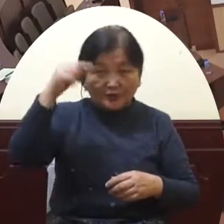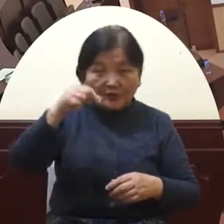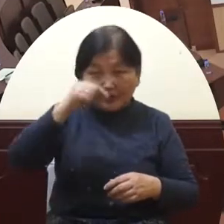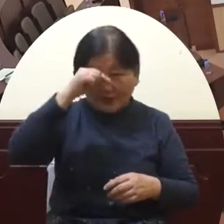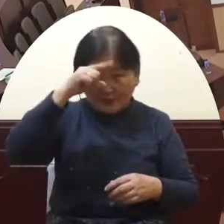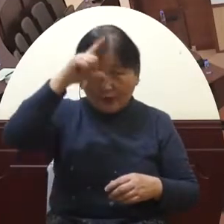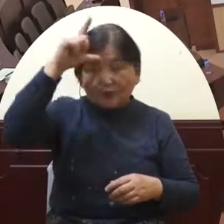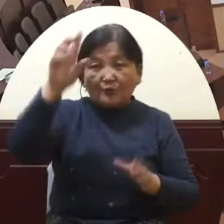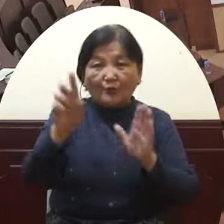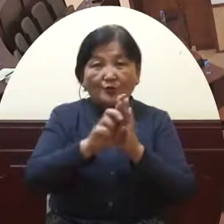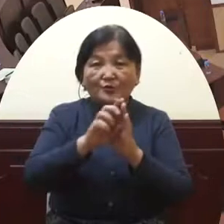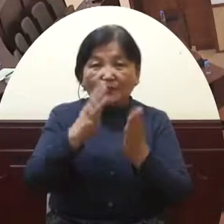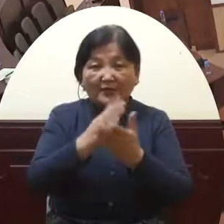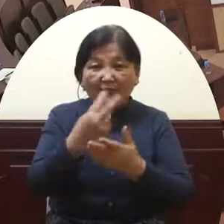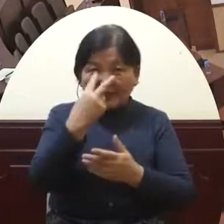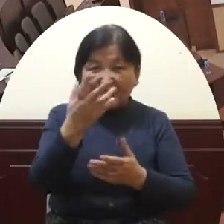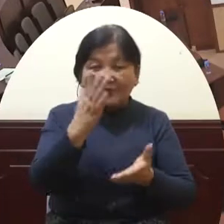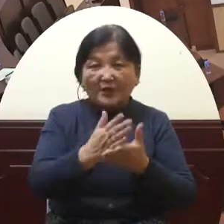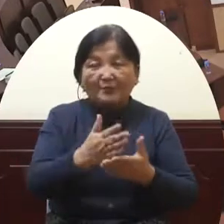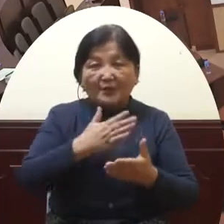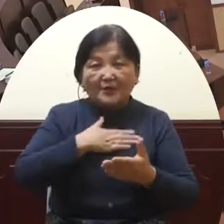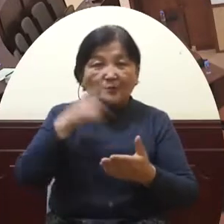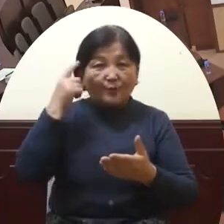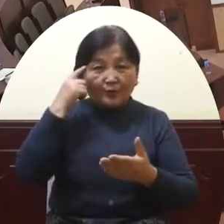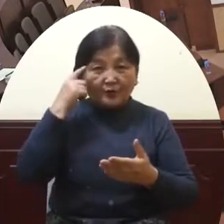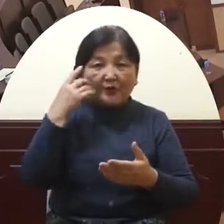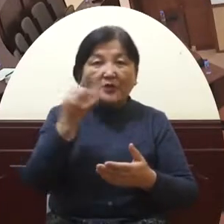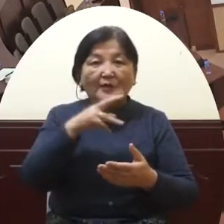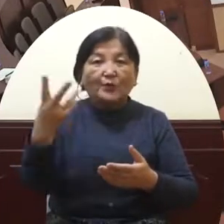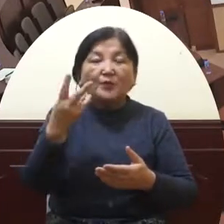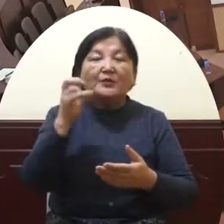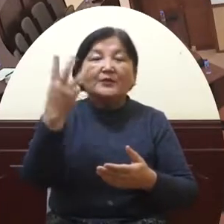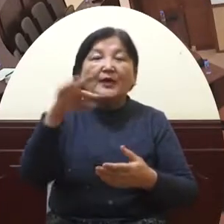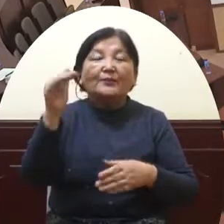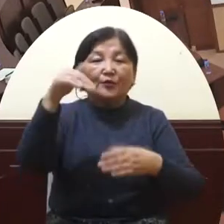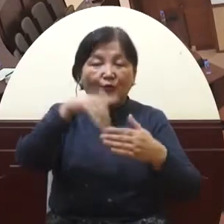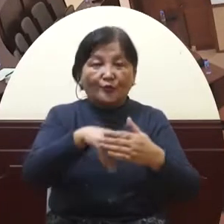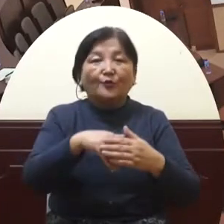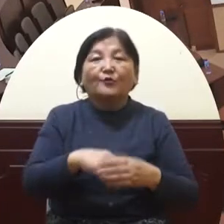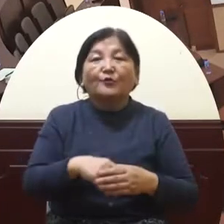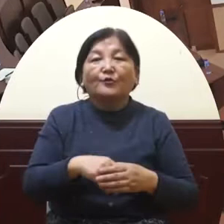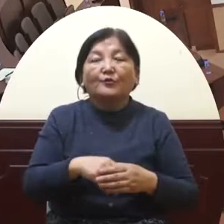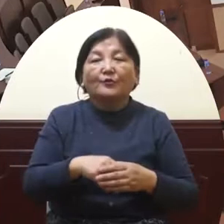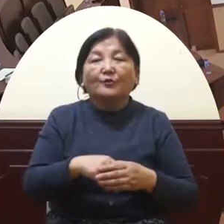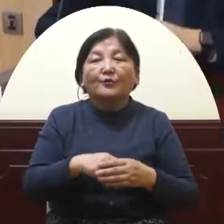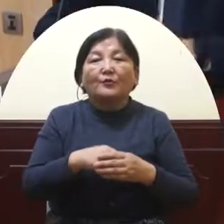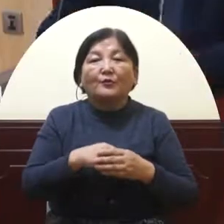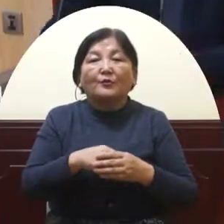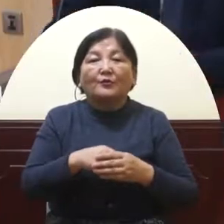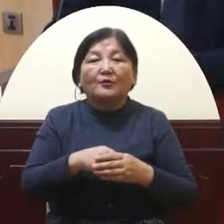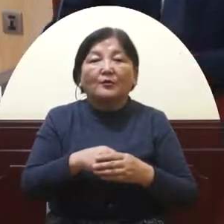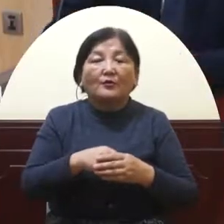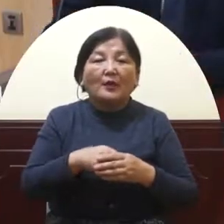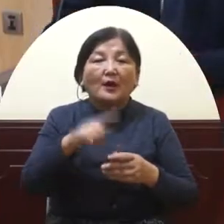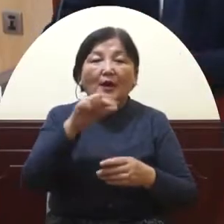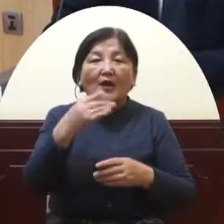харж байгаа. Тэгээд энэ намдгүй зүгээр миний бодлоор болохоор нөлөө одоо нөгөө нам тодорхой түүнэлжсэн шүү дээ. Нөгөө одоо 30 жилийн өмнөөр